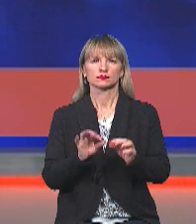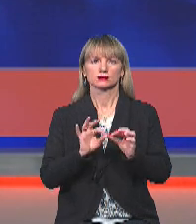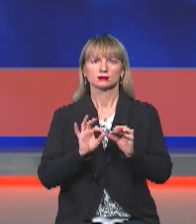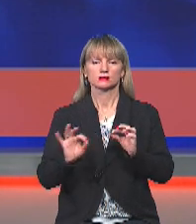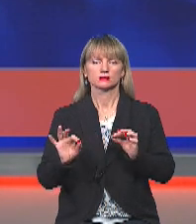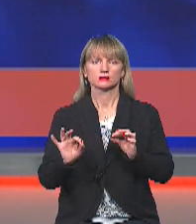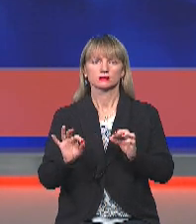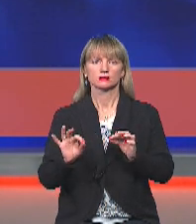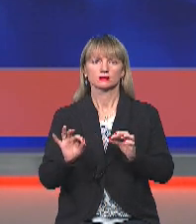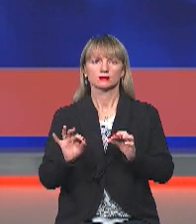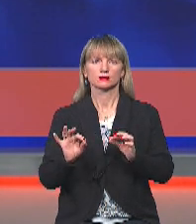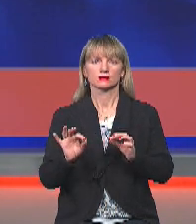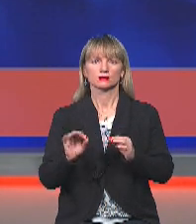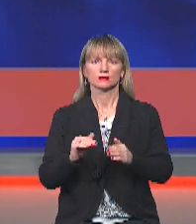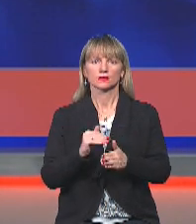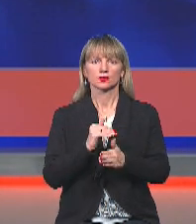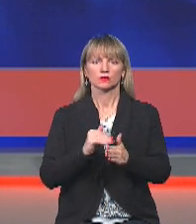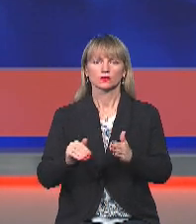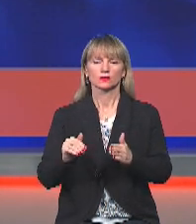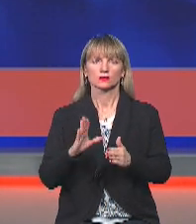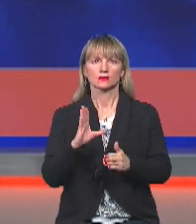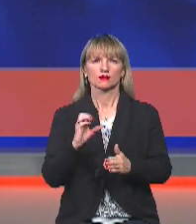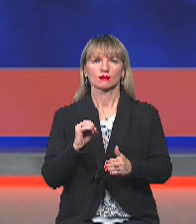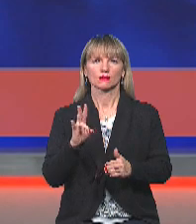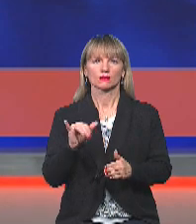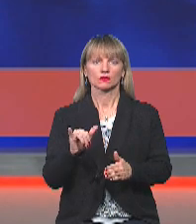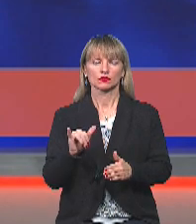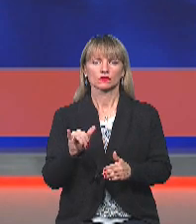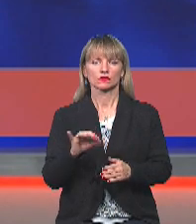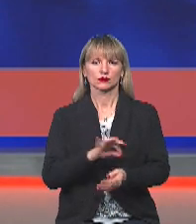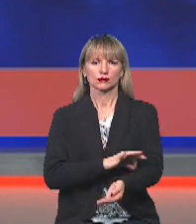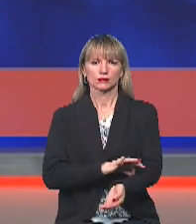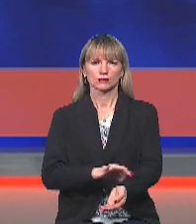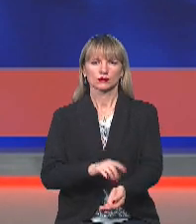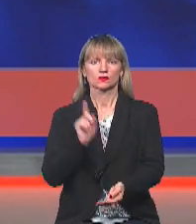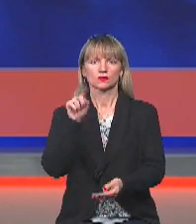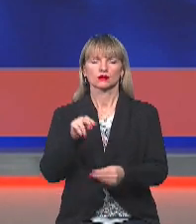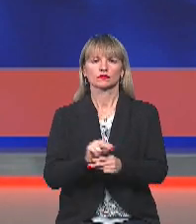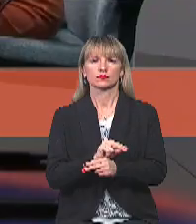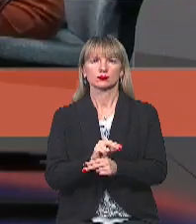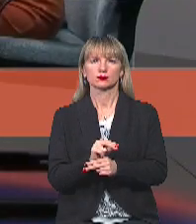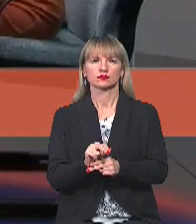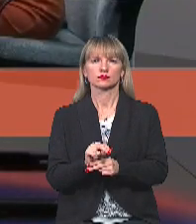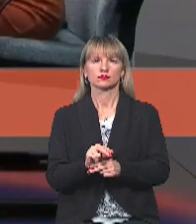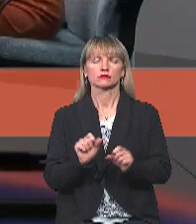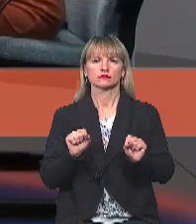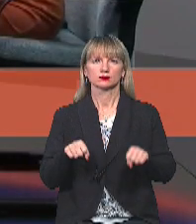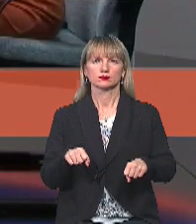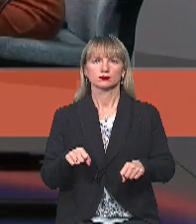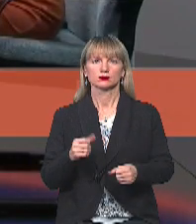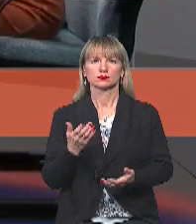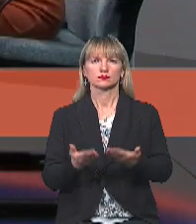пластинок вийшла, перерізала вену, і його там лікували. Можливо,